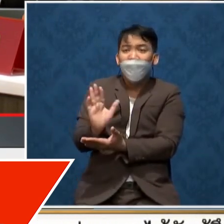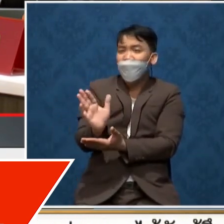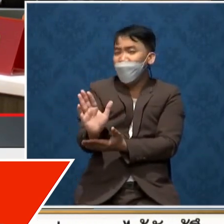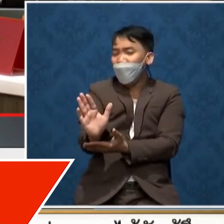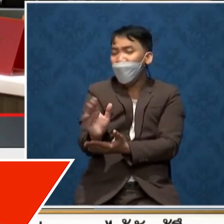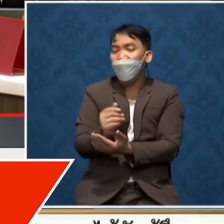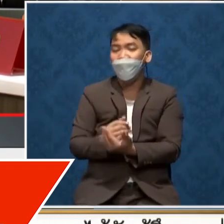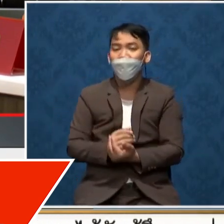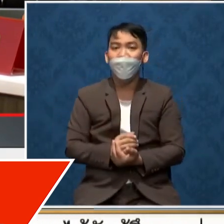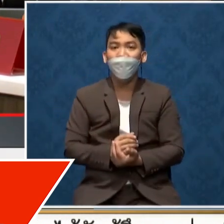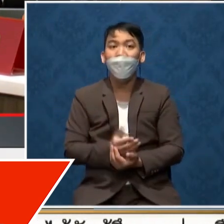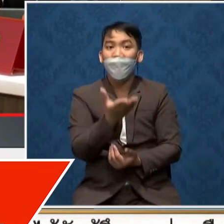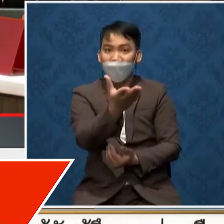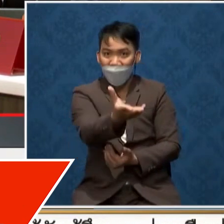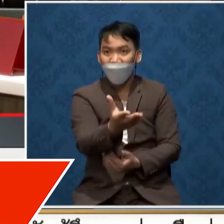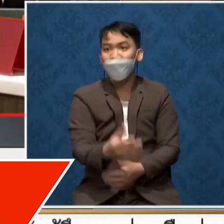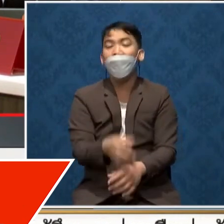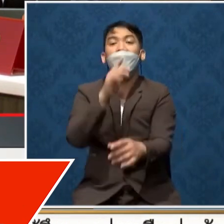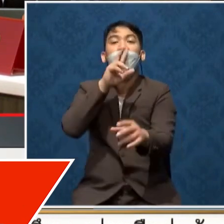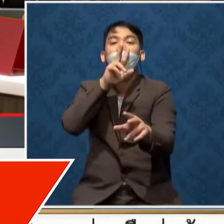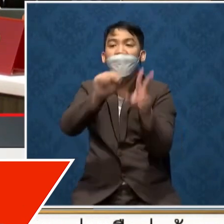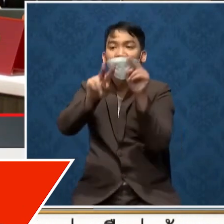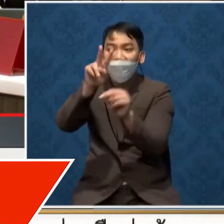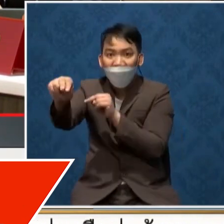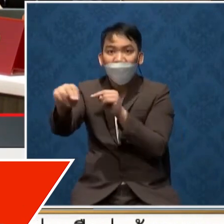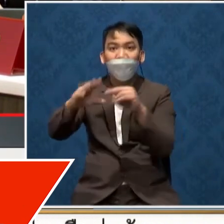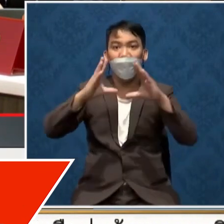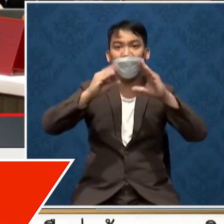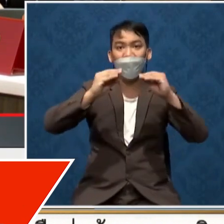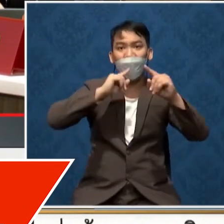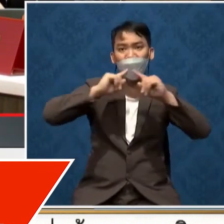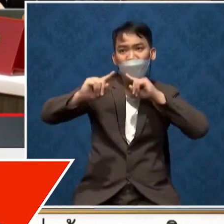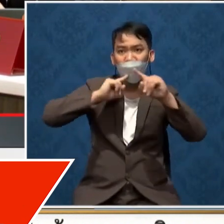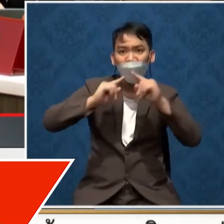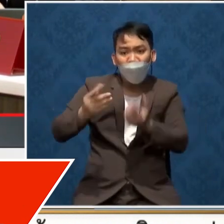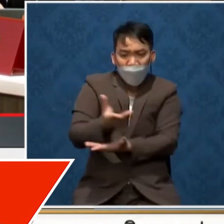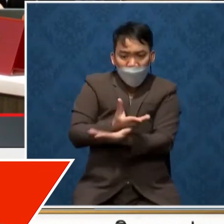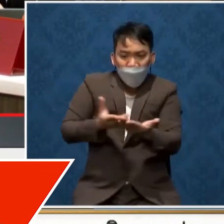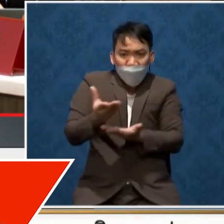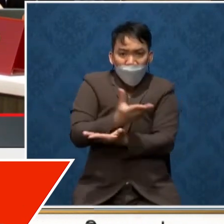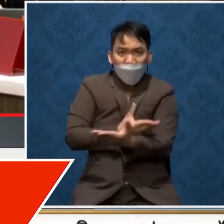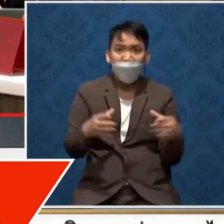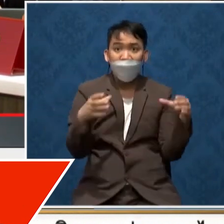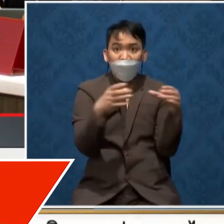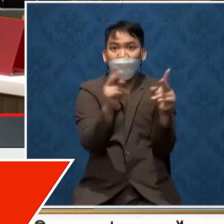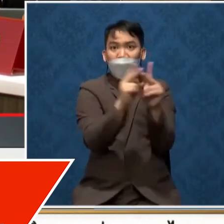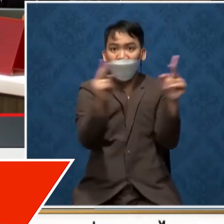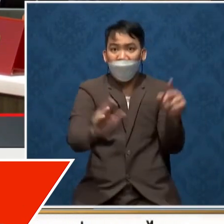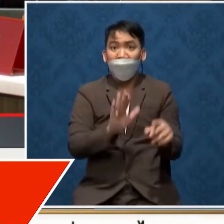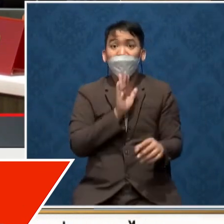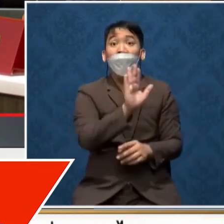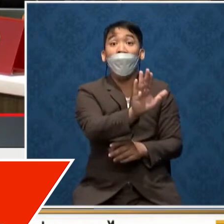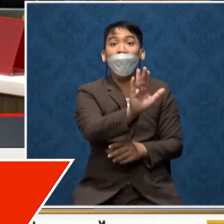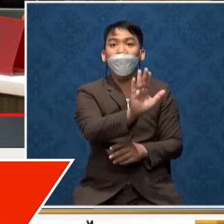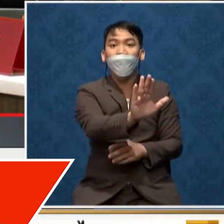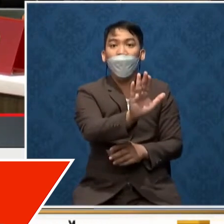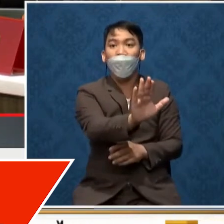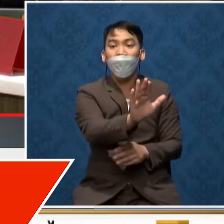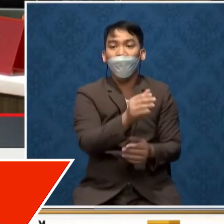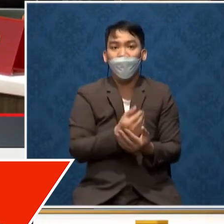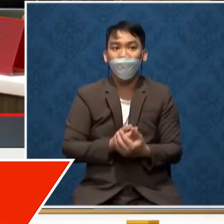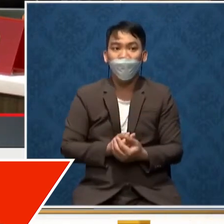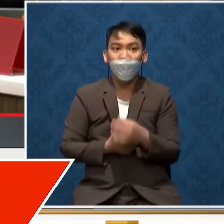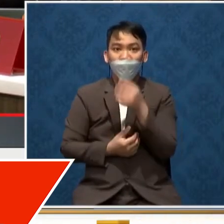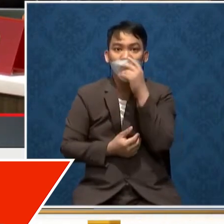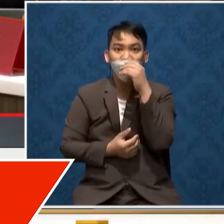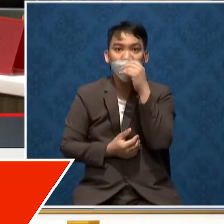าระของการประชุมในช่วงสุดท้ายเพื่อจะพิจารณาในกรรมาธิการวิธี